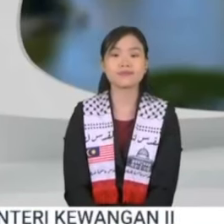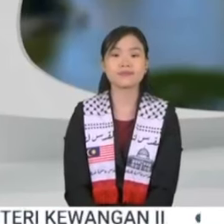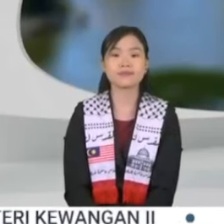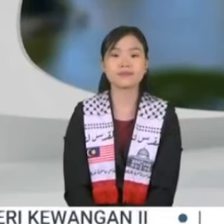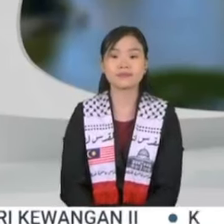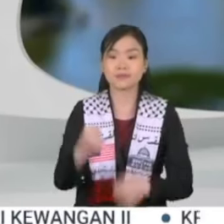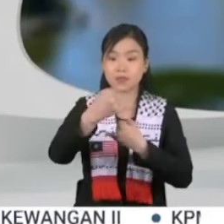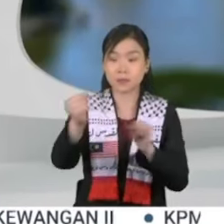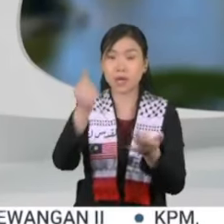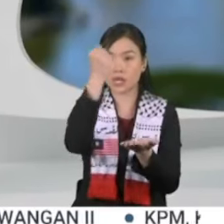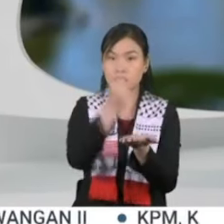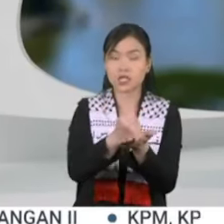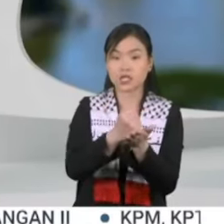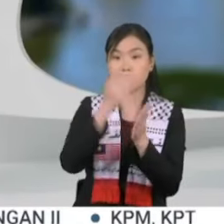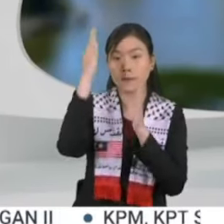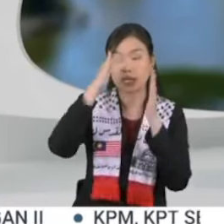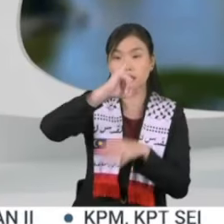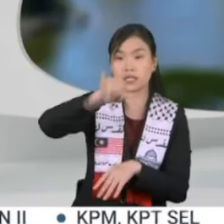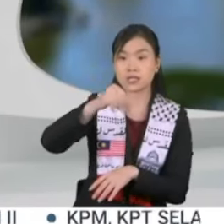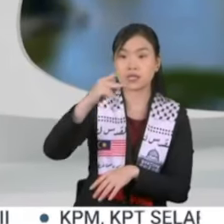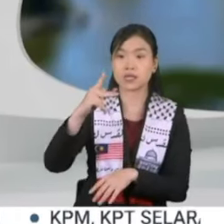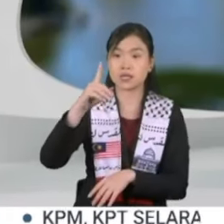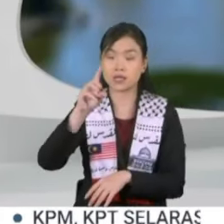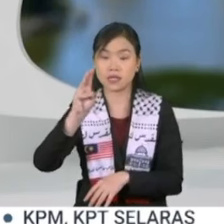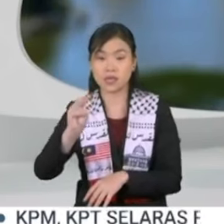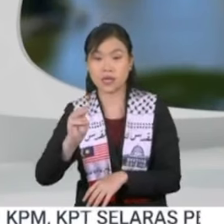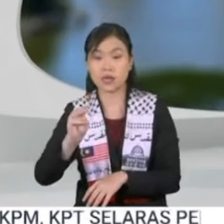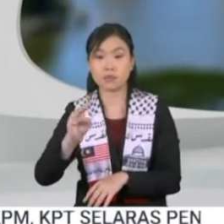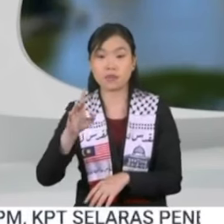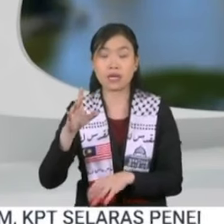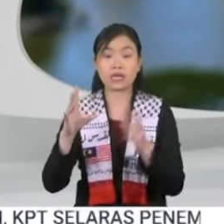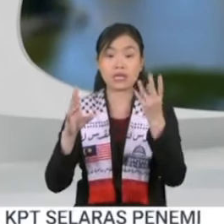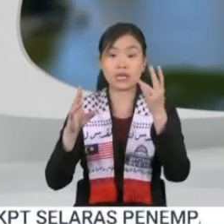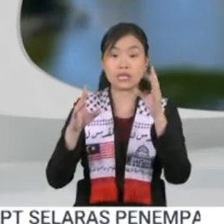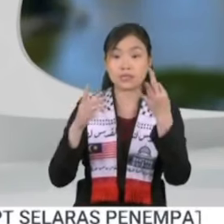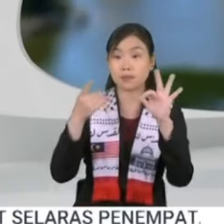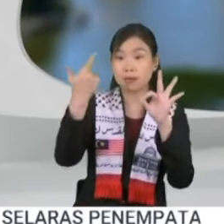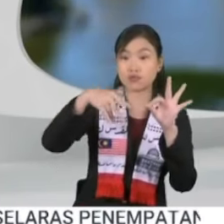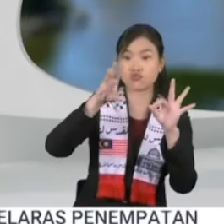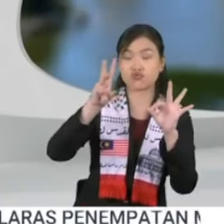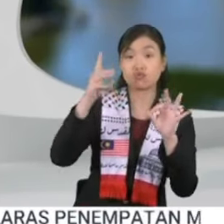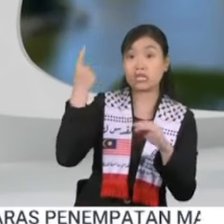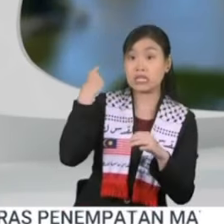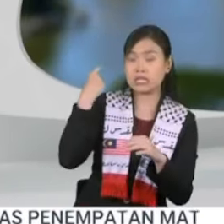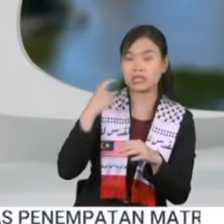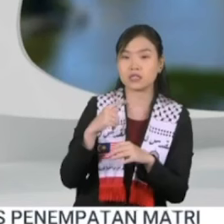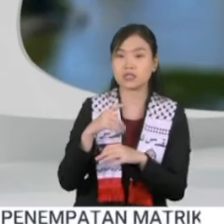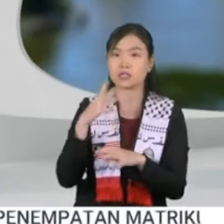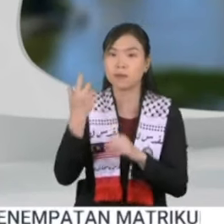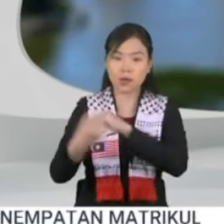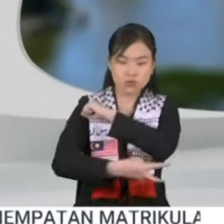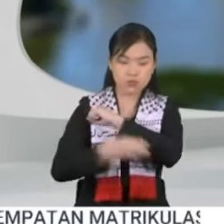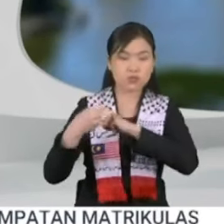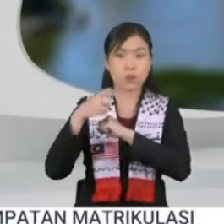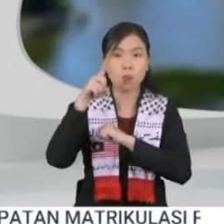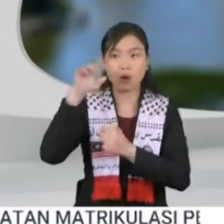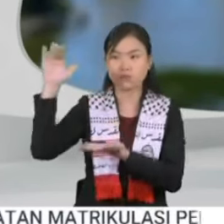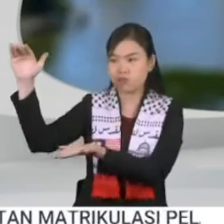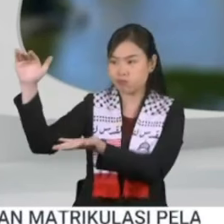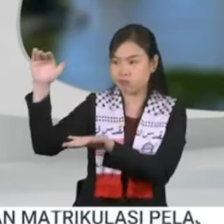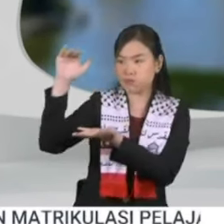Baik, Jabatan Kastam Diraja Malaysia JKDM Sarawak pada 19 Jun lalu menyita sebuah bungkusan mengandungi dadah yang dikirim dari luar